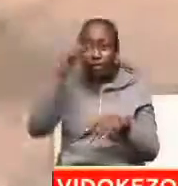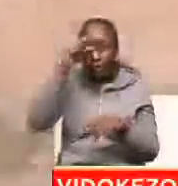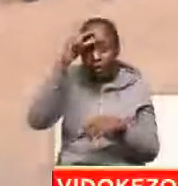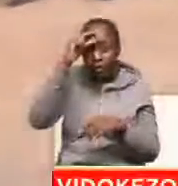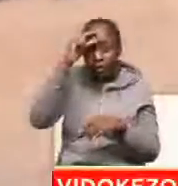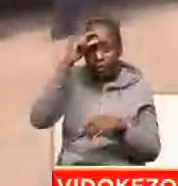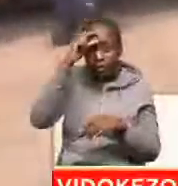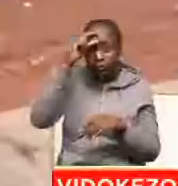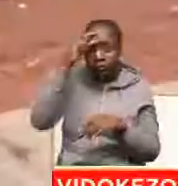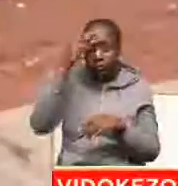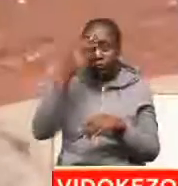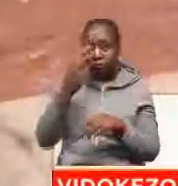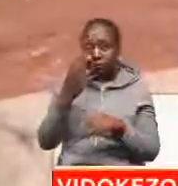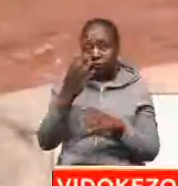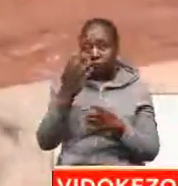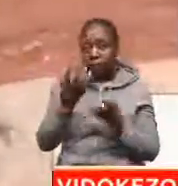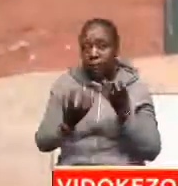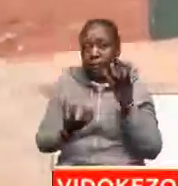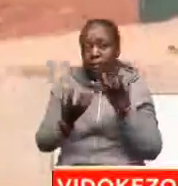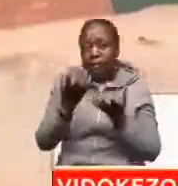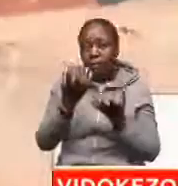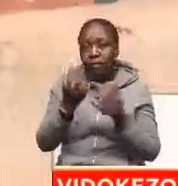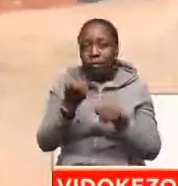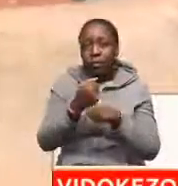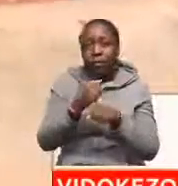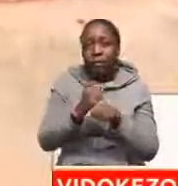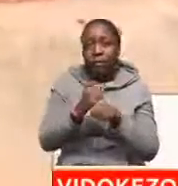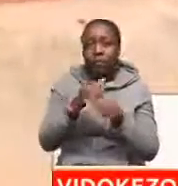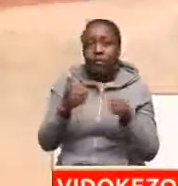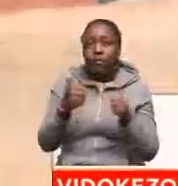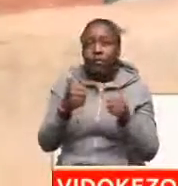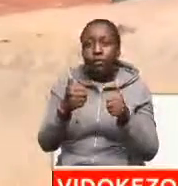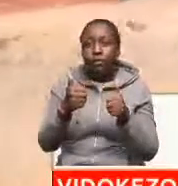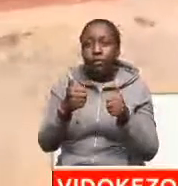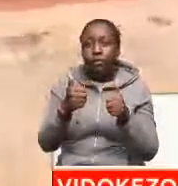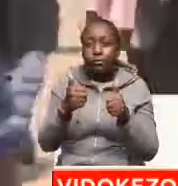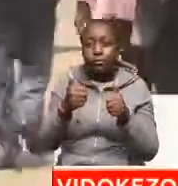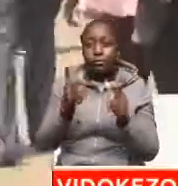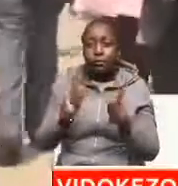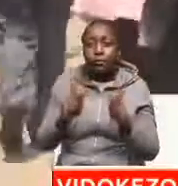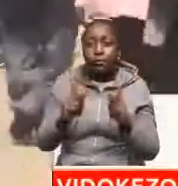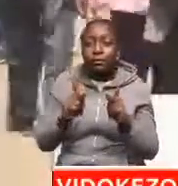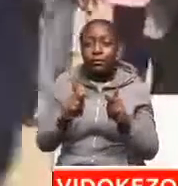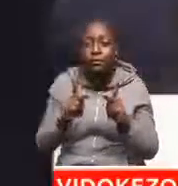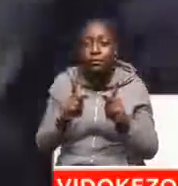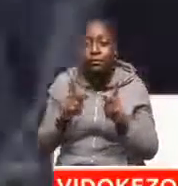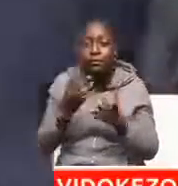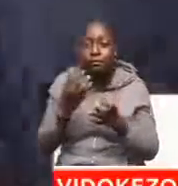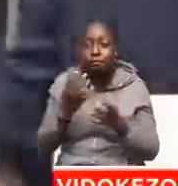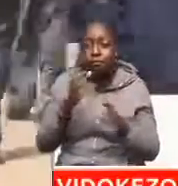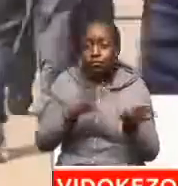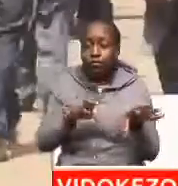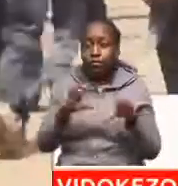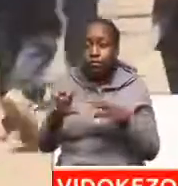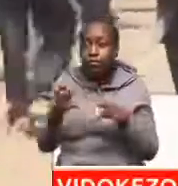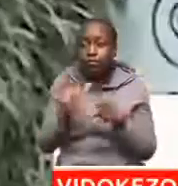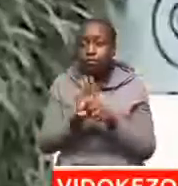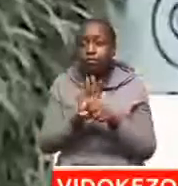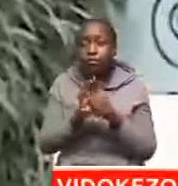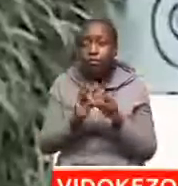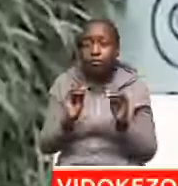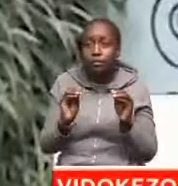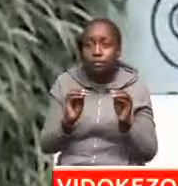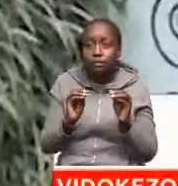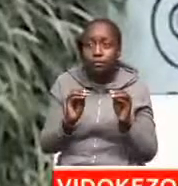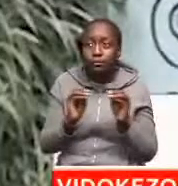ya uchumi imeangaziwa ili kuhakikisha kuwa mwananchi hataumia zaidi haswa wakati huu wa janga hili.